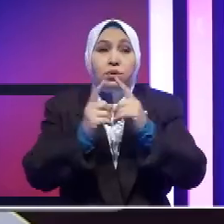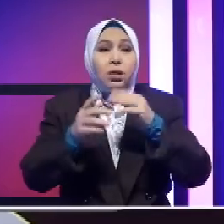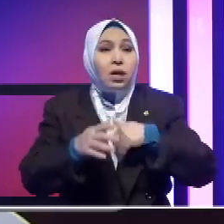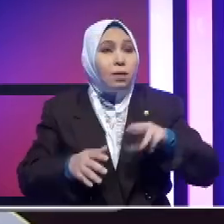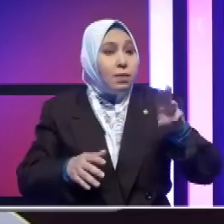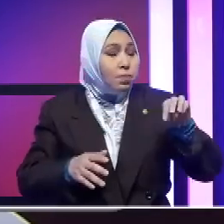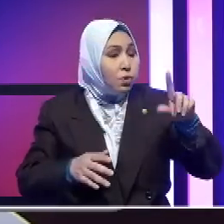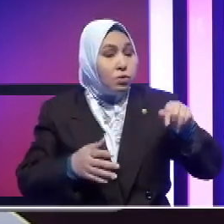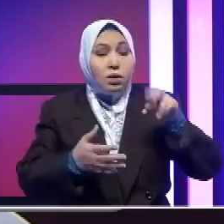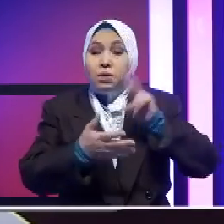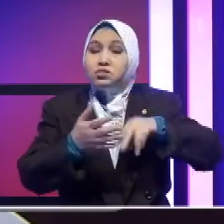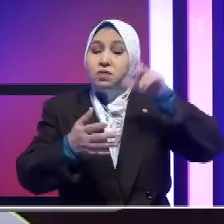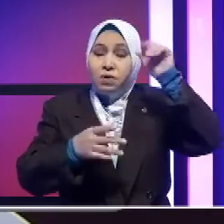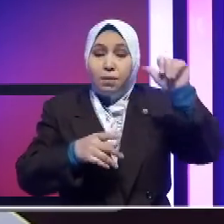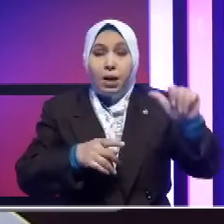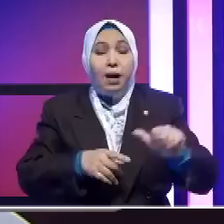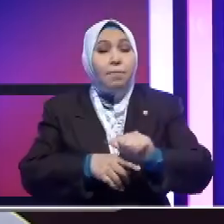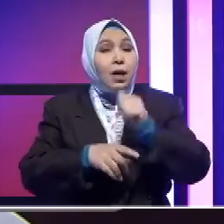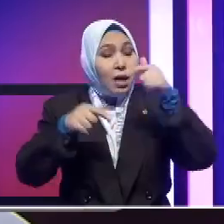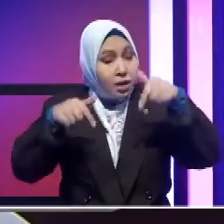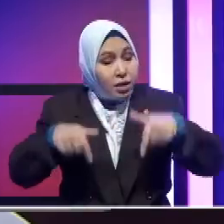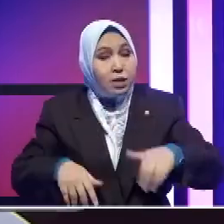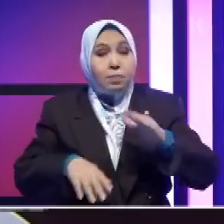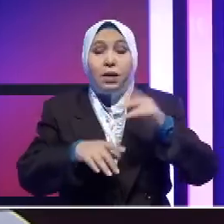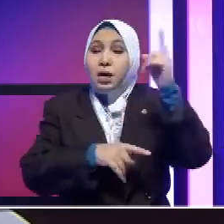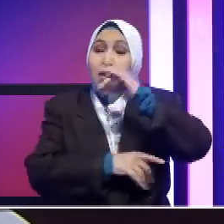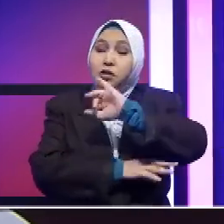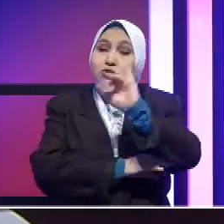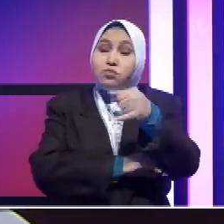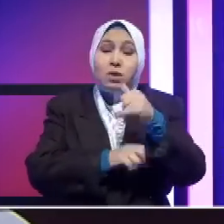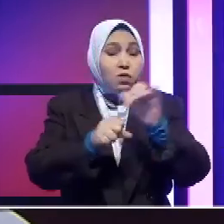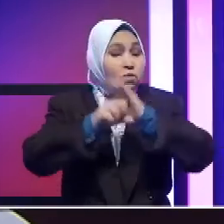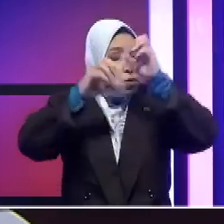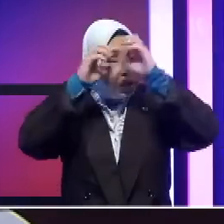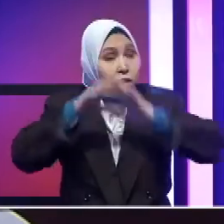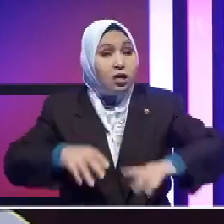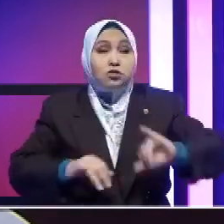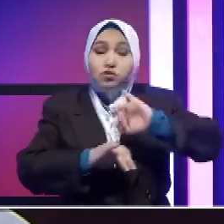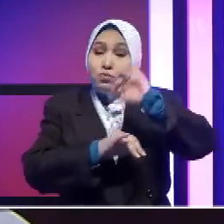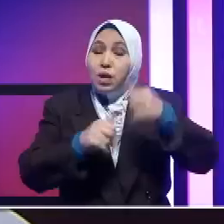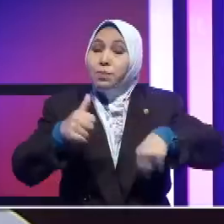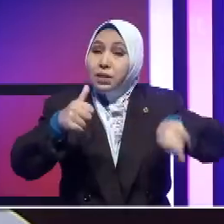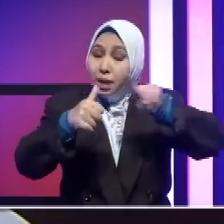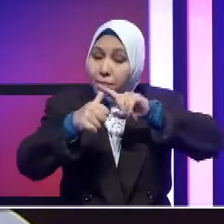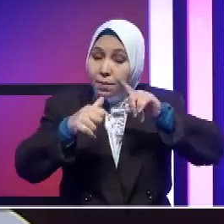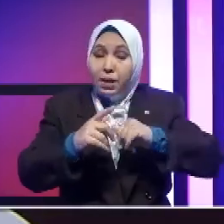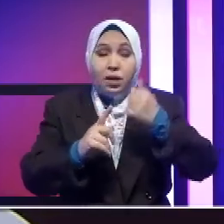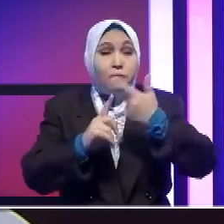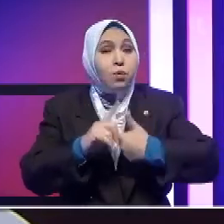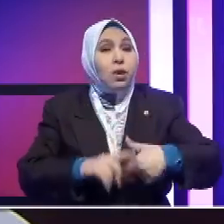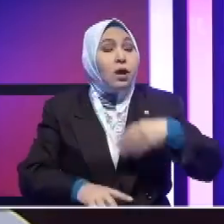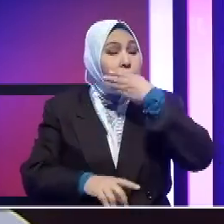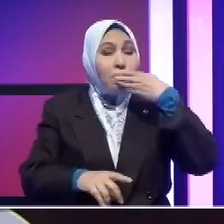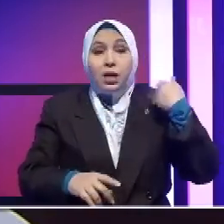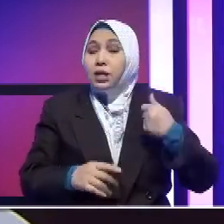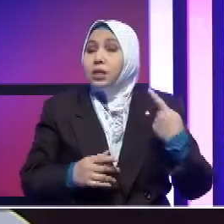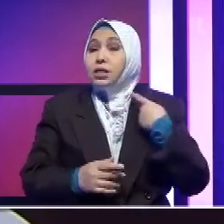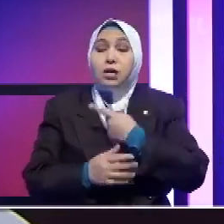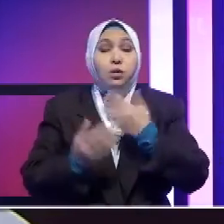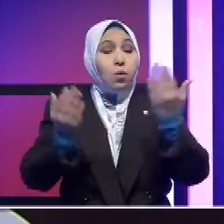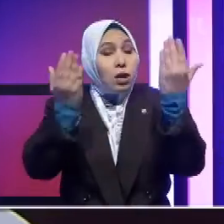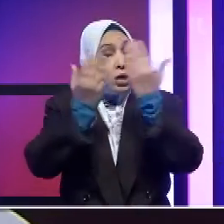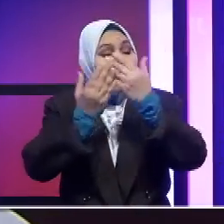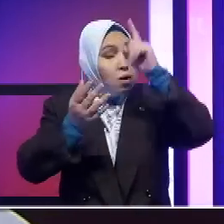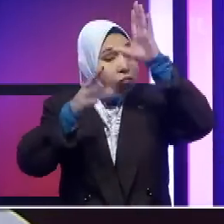baca faham amal pada hari ini, pada hari Jumaat penuh barakah, Jumaat pertama pada bulan Ramadan. Kita doakan Allah